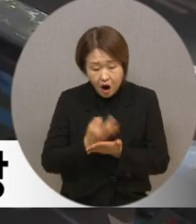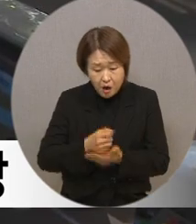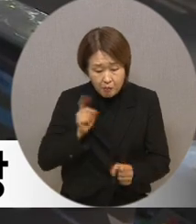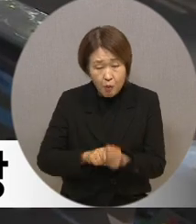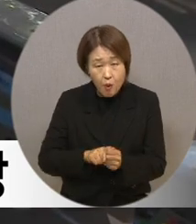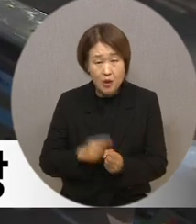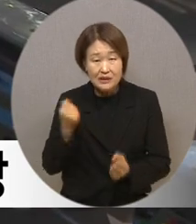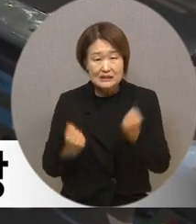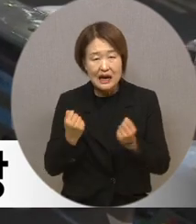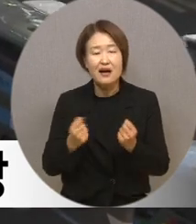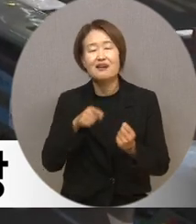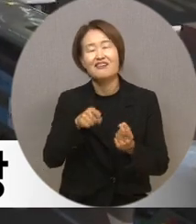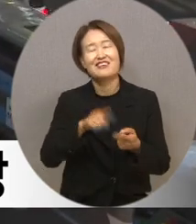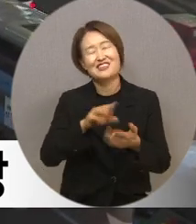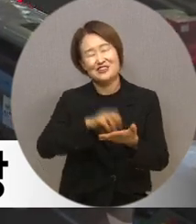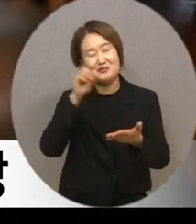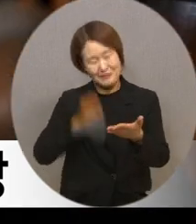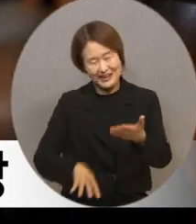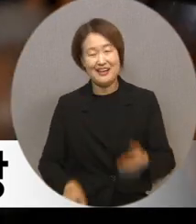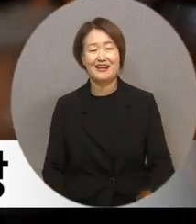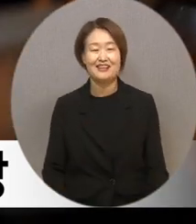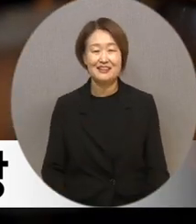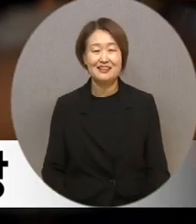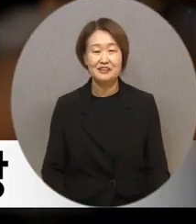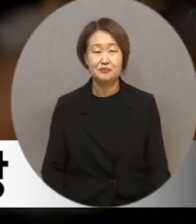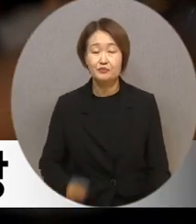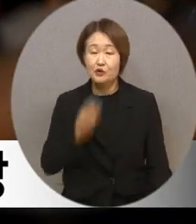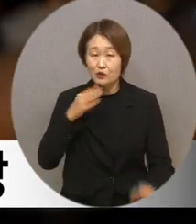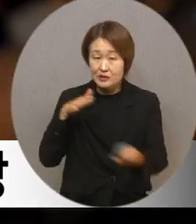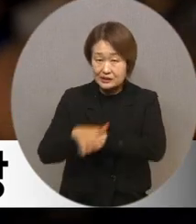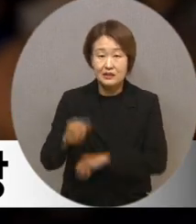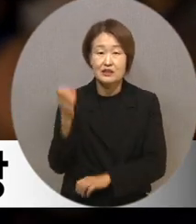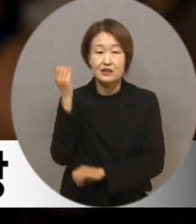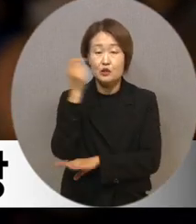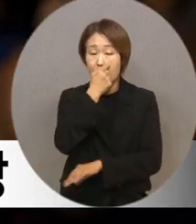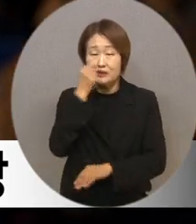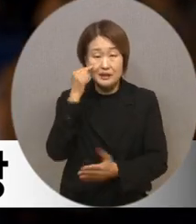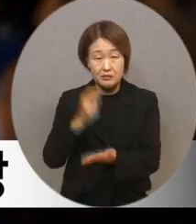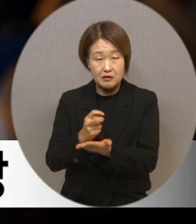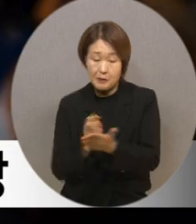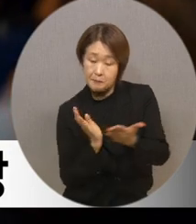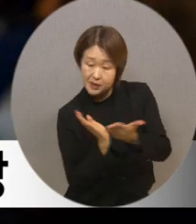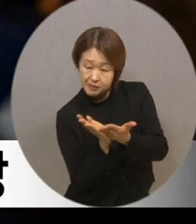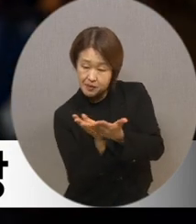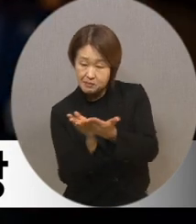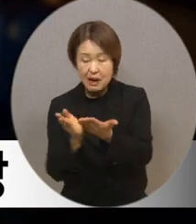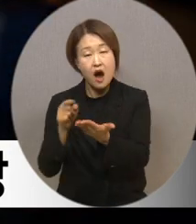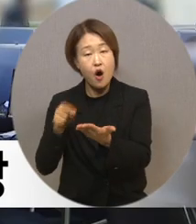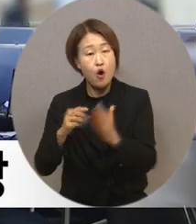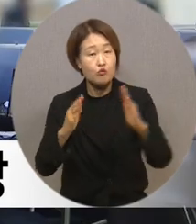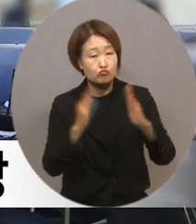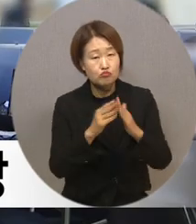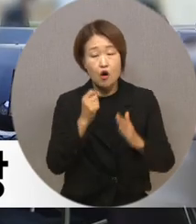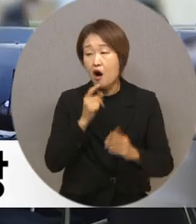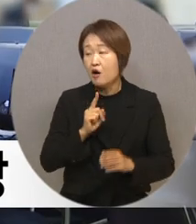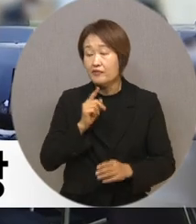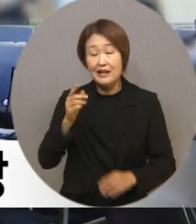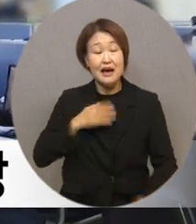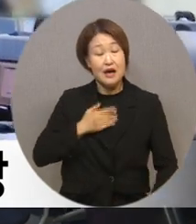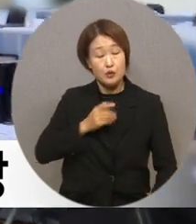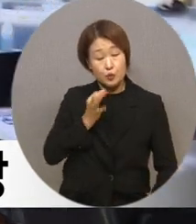산정에서 제외받을 수 있게 했습니다. 한편 서울형 기초보장제도는 맞춤형 생계 주거급여 신청과